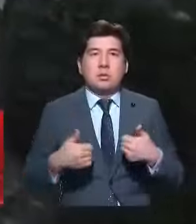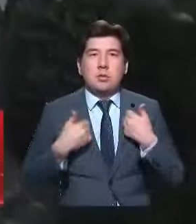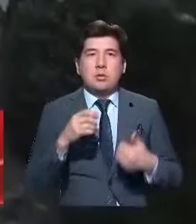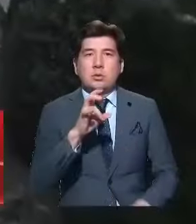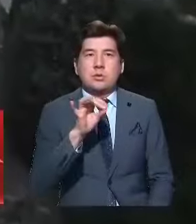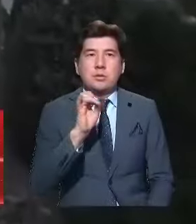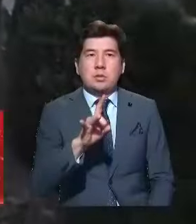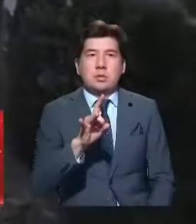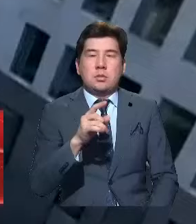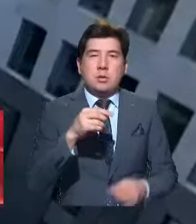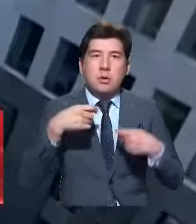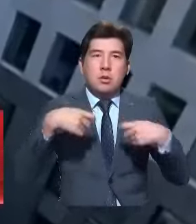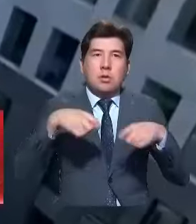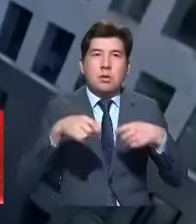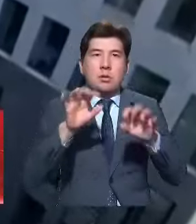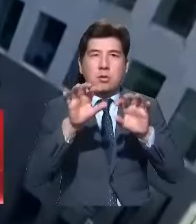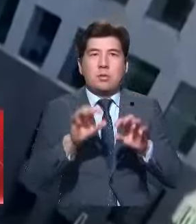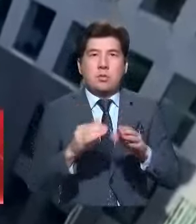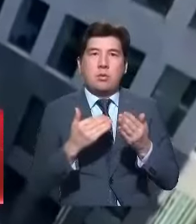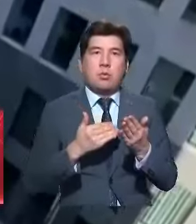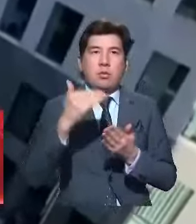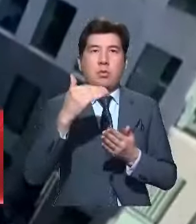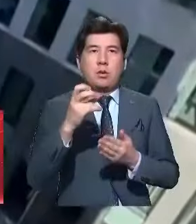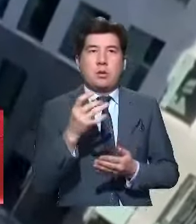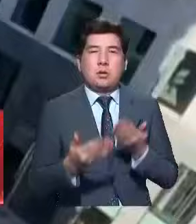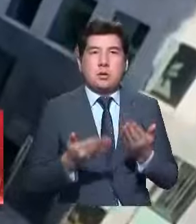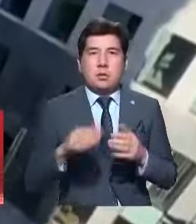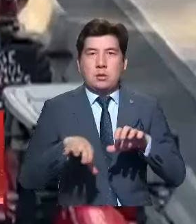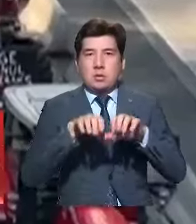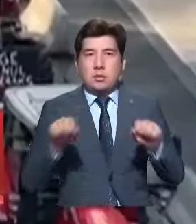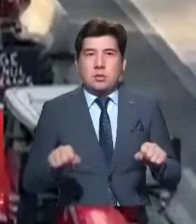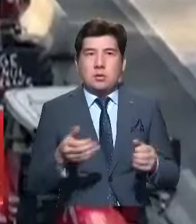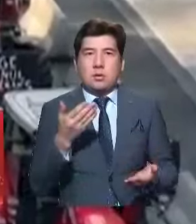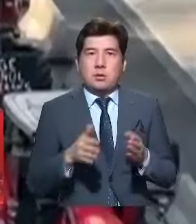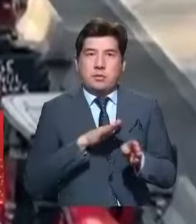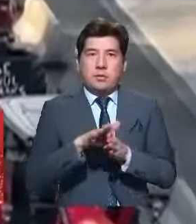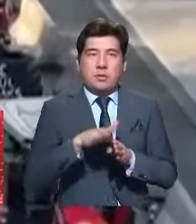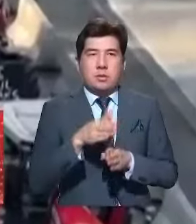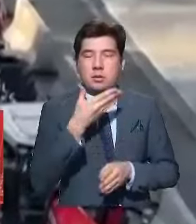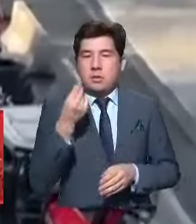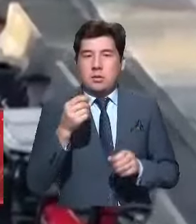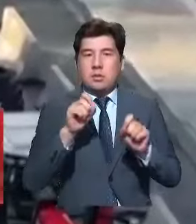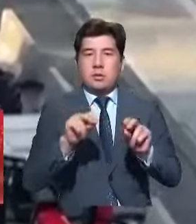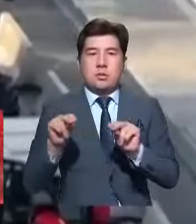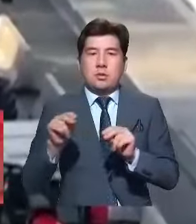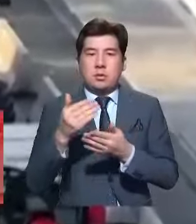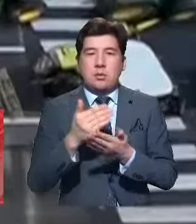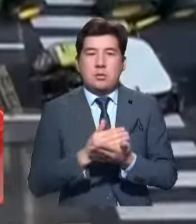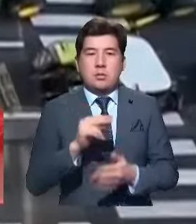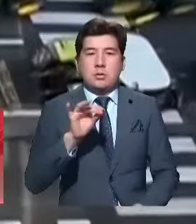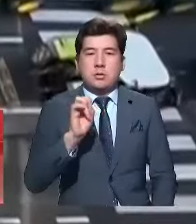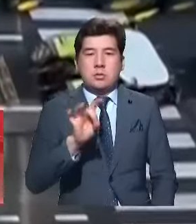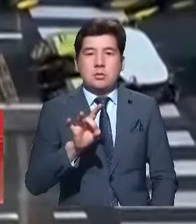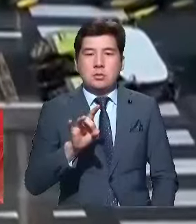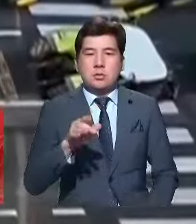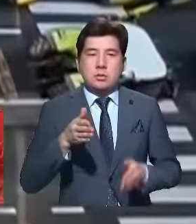суверенитету будет закреплено на законодательном уровне. Однако, если правительство не выполнит эти нормы, фермеры обещают вновь устроить